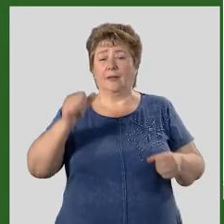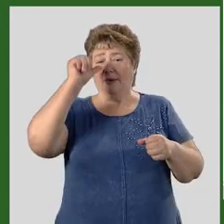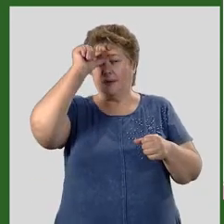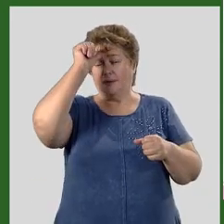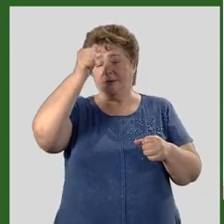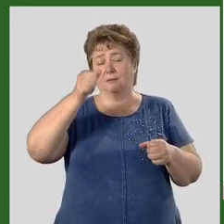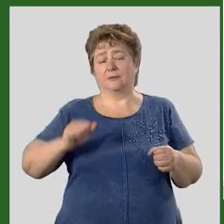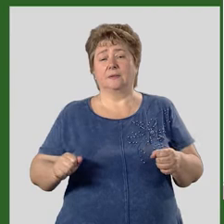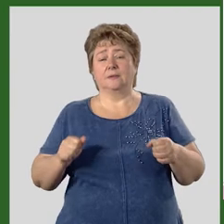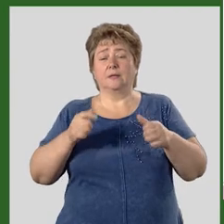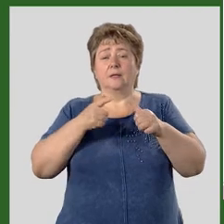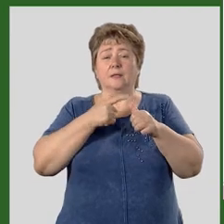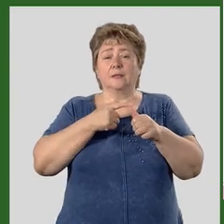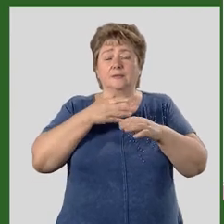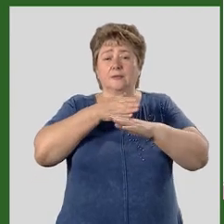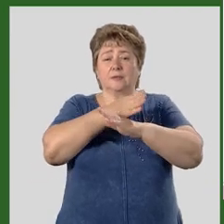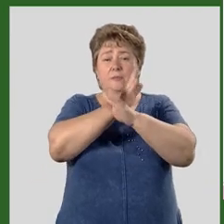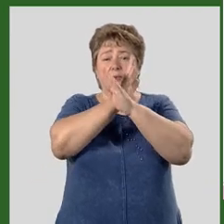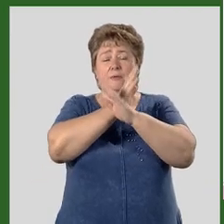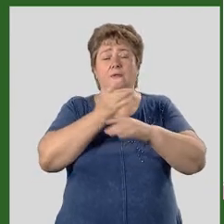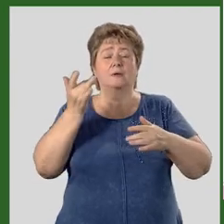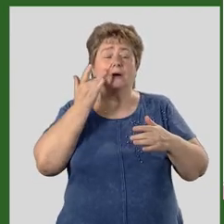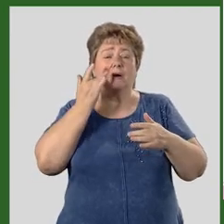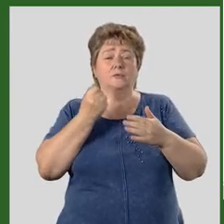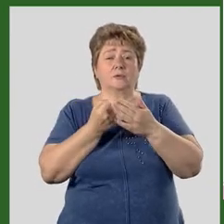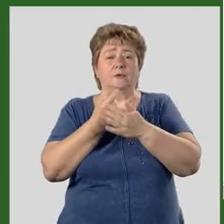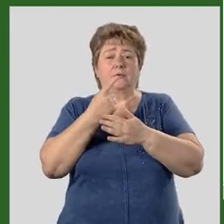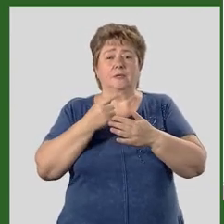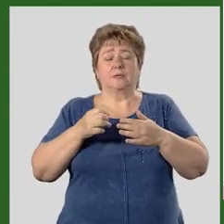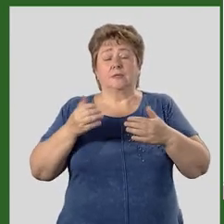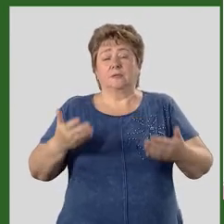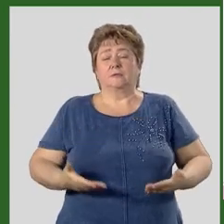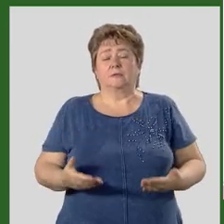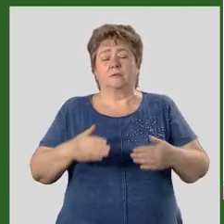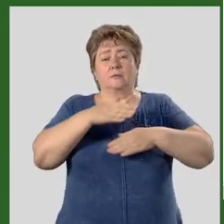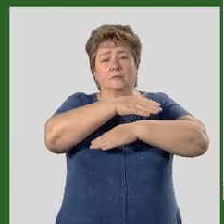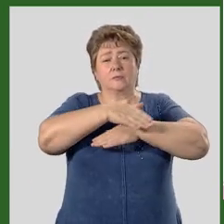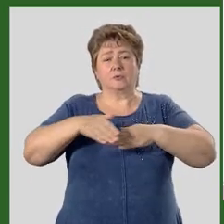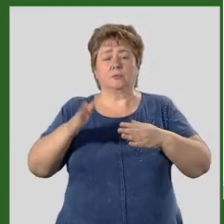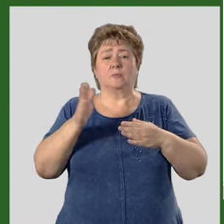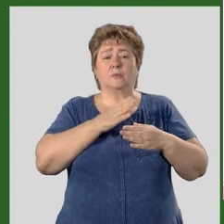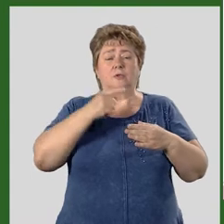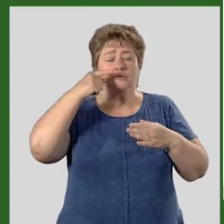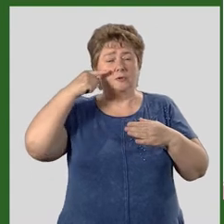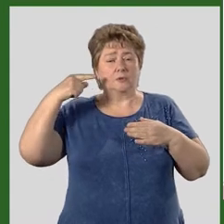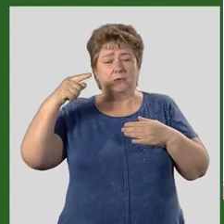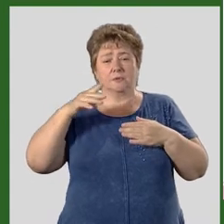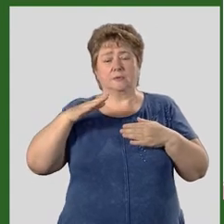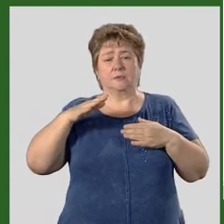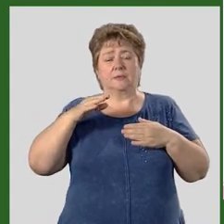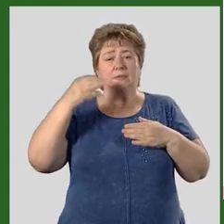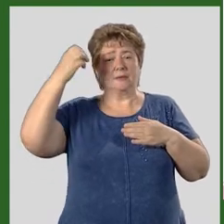Индийский. Назовите хребет, который является естественным рубежом между Кыргызстаном